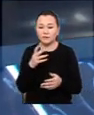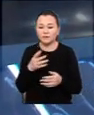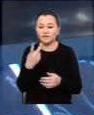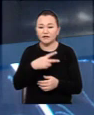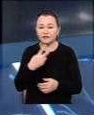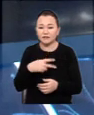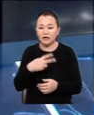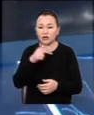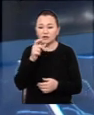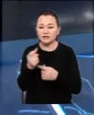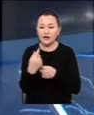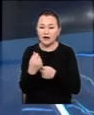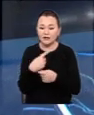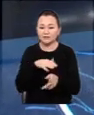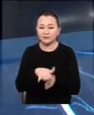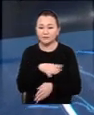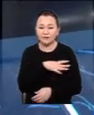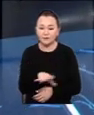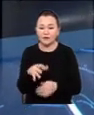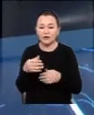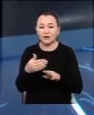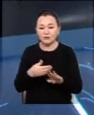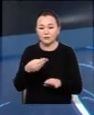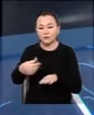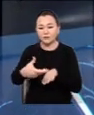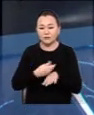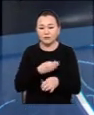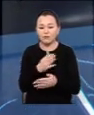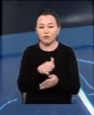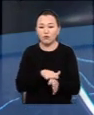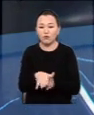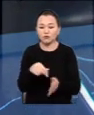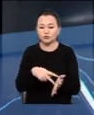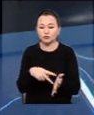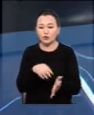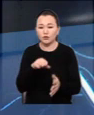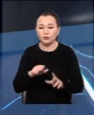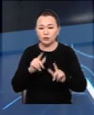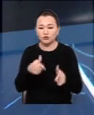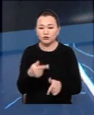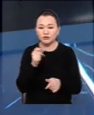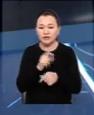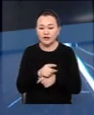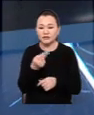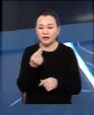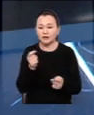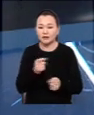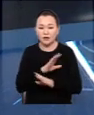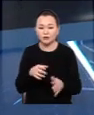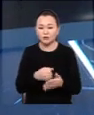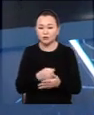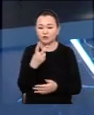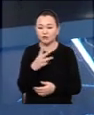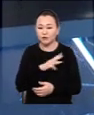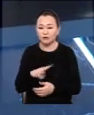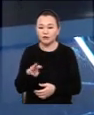20 клиентами. При этом в качестве предоплаты берут почти полную сумму от поступившего заказа. А деньги немалые – до 2